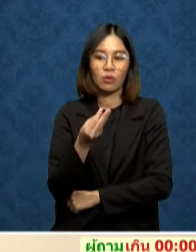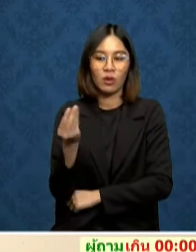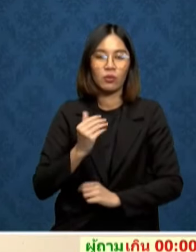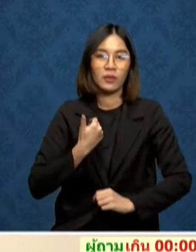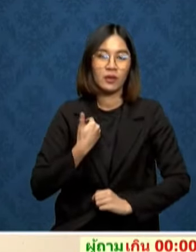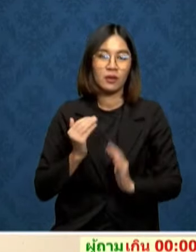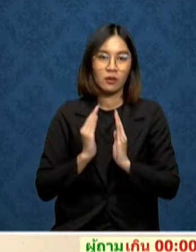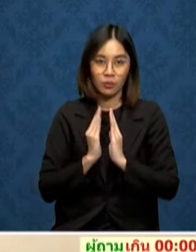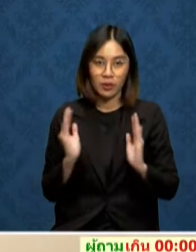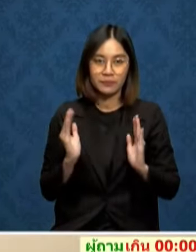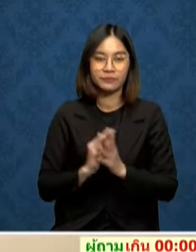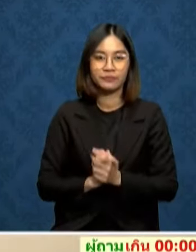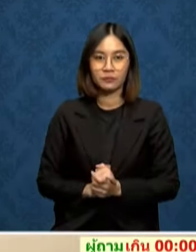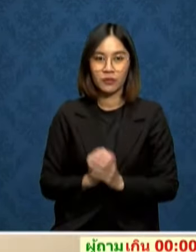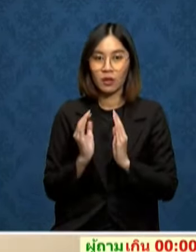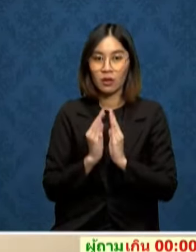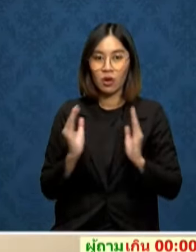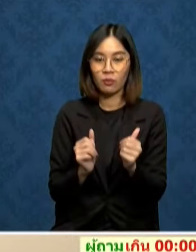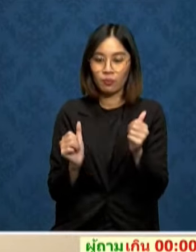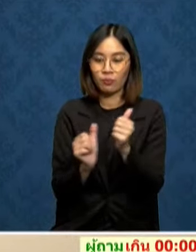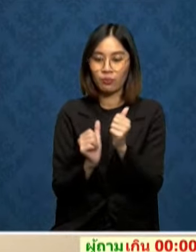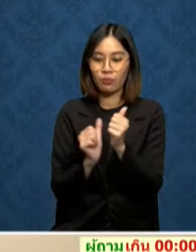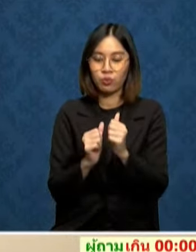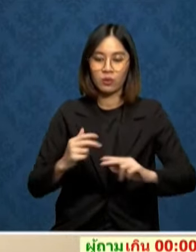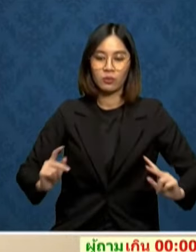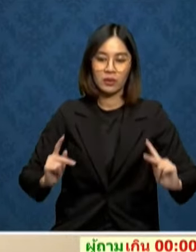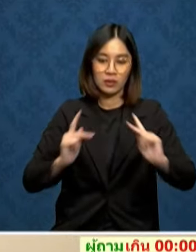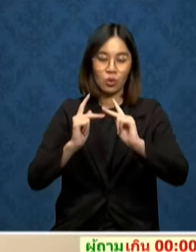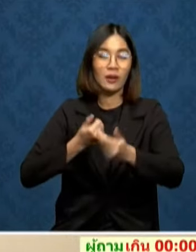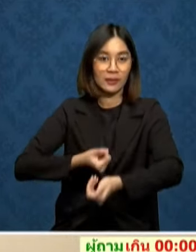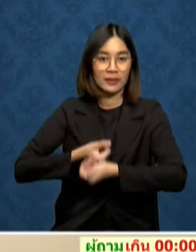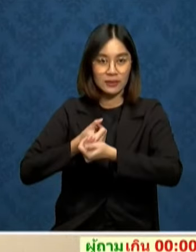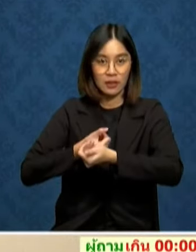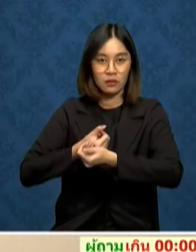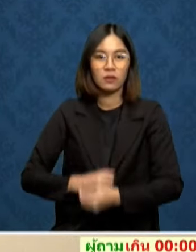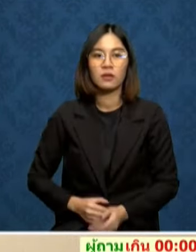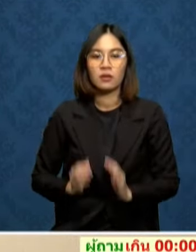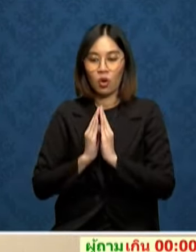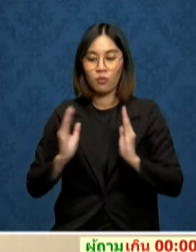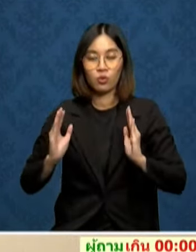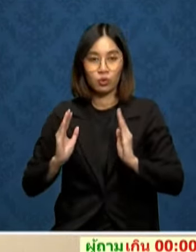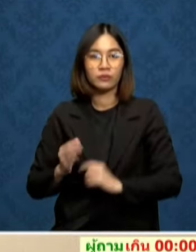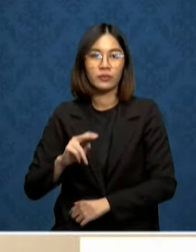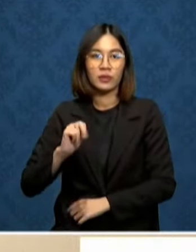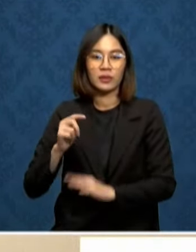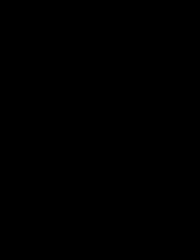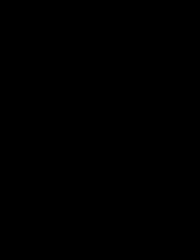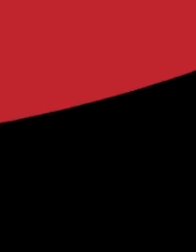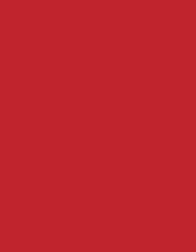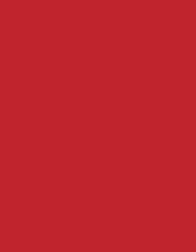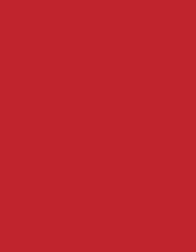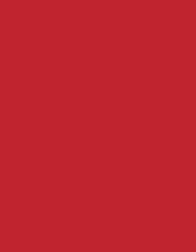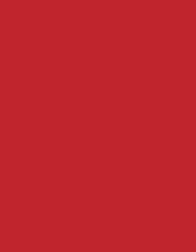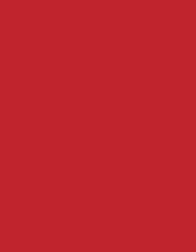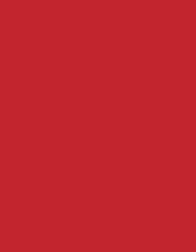ขอบพระคุณครับ ครับขอบคุณท่านปีช่วยการเกษตรและสหกรณ์แล้วก็คุณณัชชาบุญใจสวัส